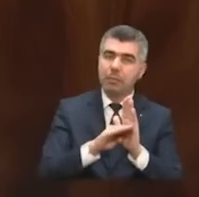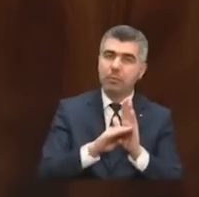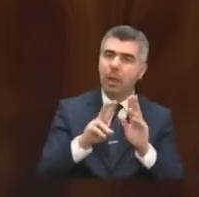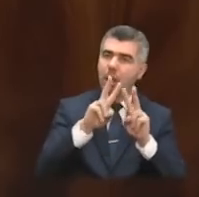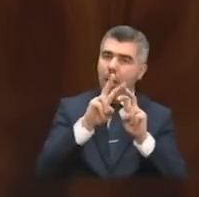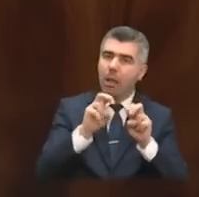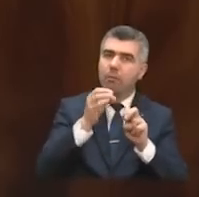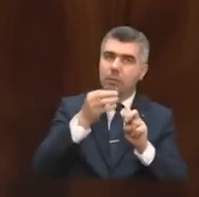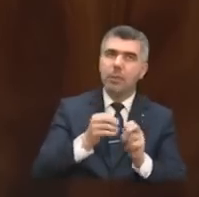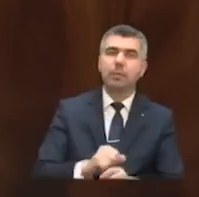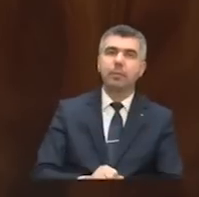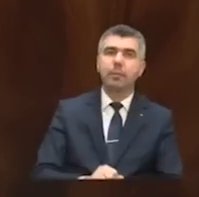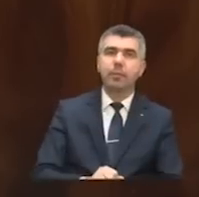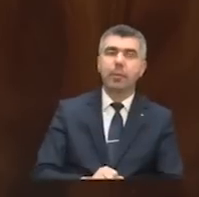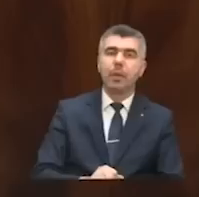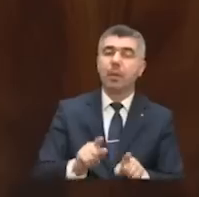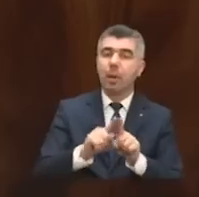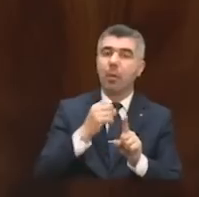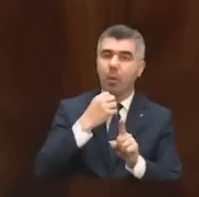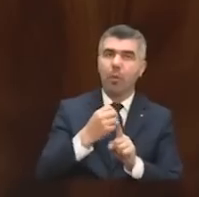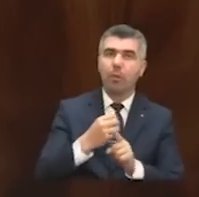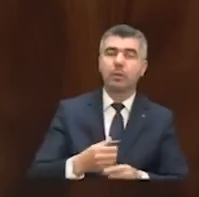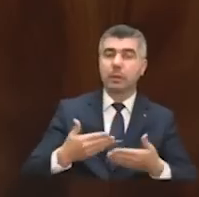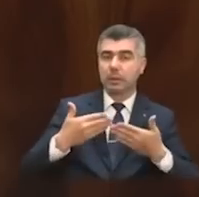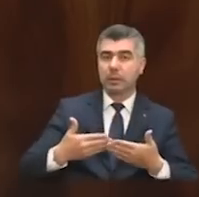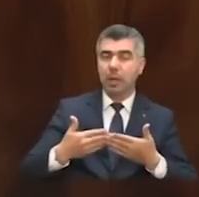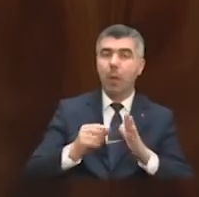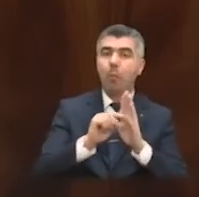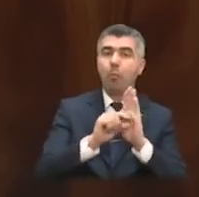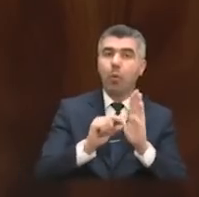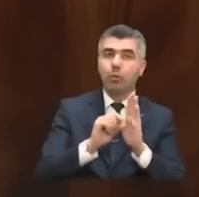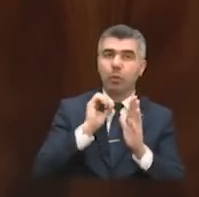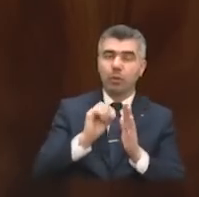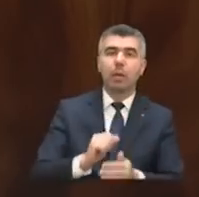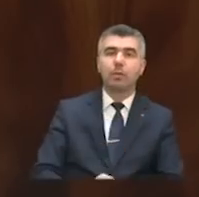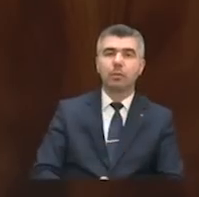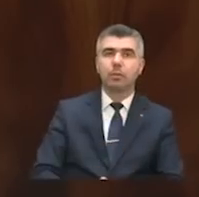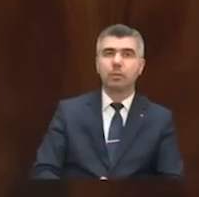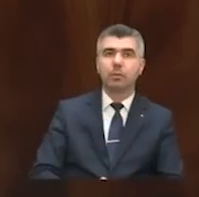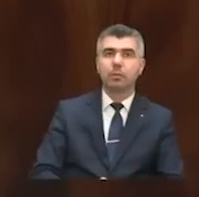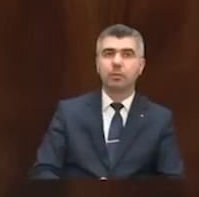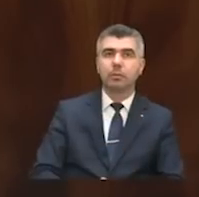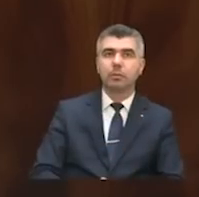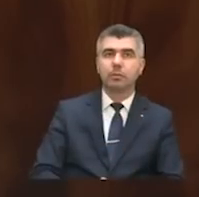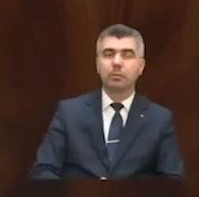معمقة وماشي بناء على هذا. هذا التشكيك